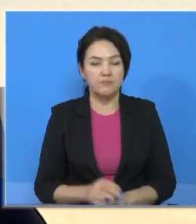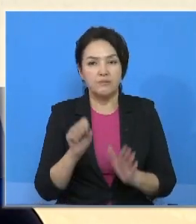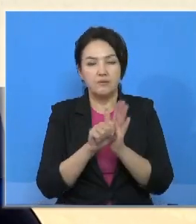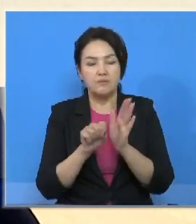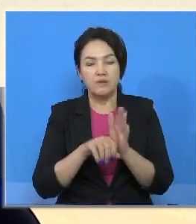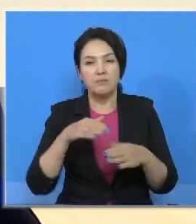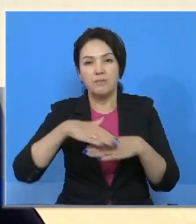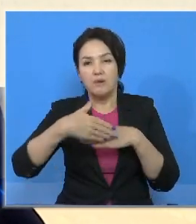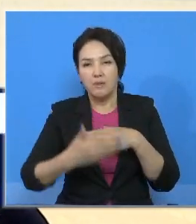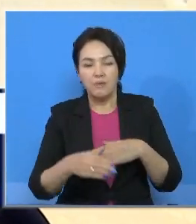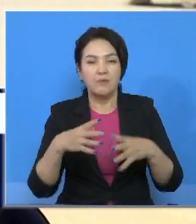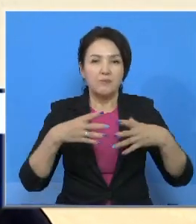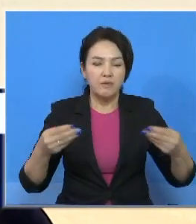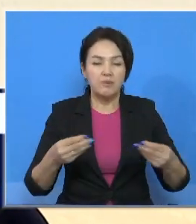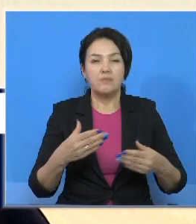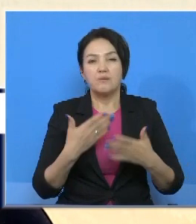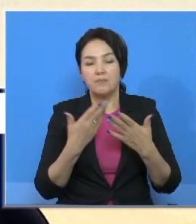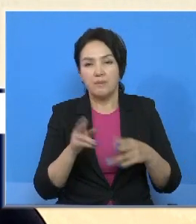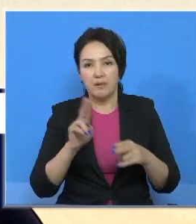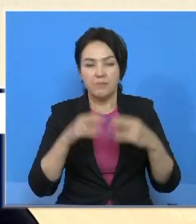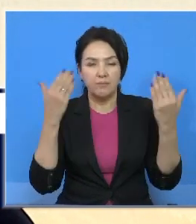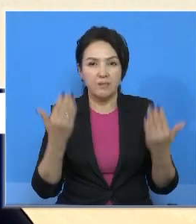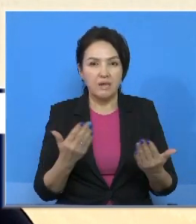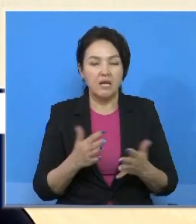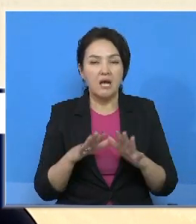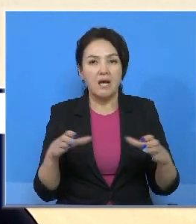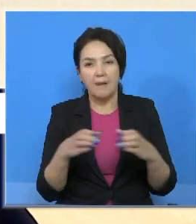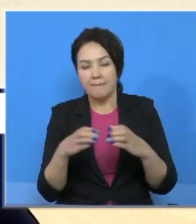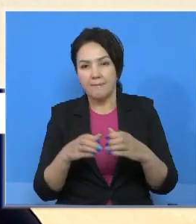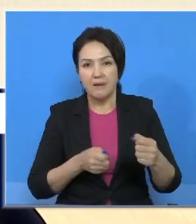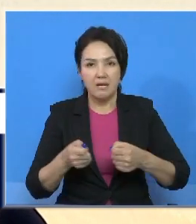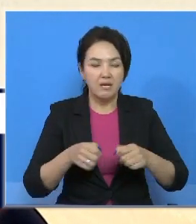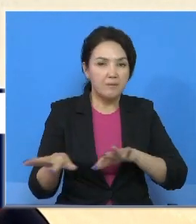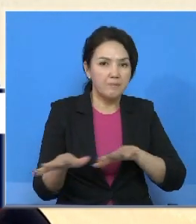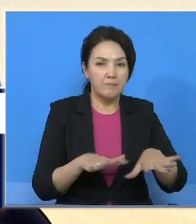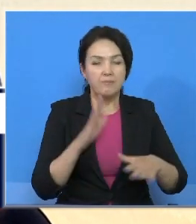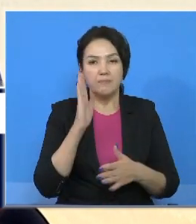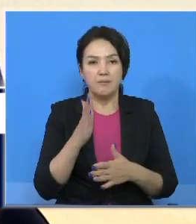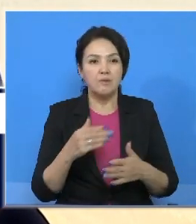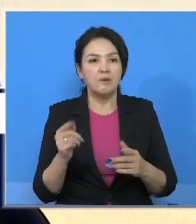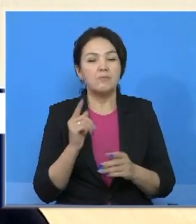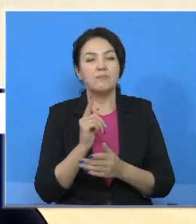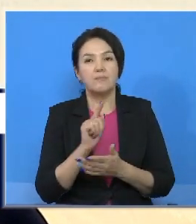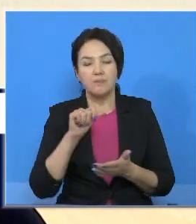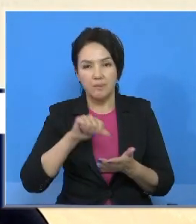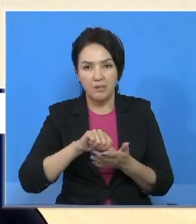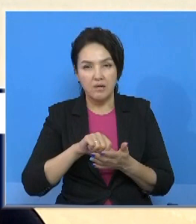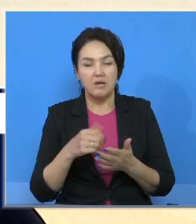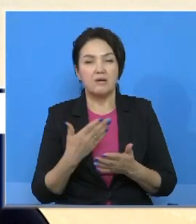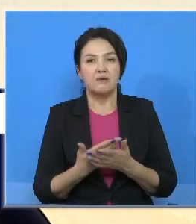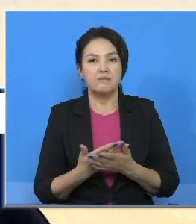поздно, весной это тем более, поэтому сейчас вот ряд организационных мероприятий будем принимать, в том